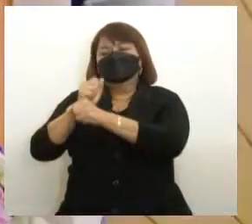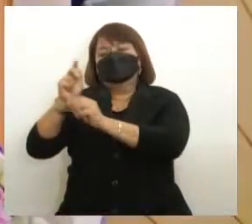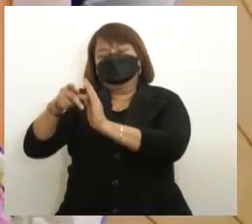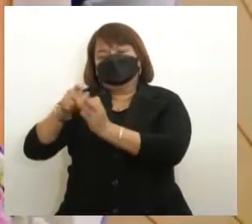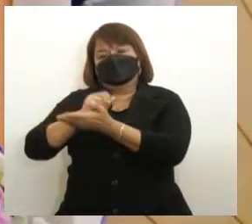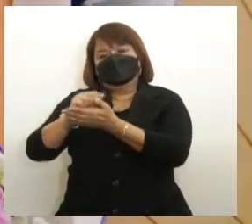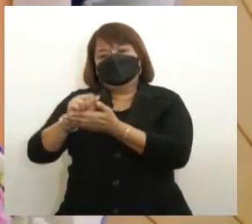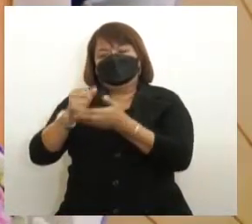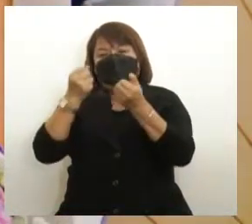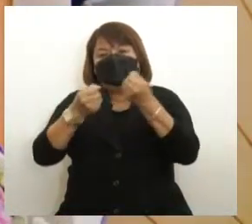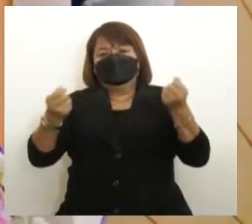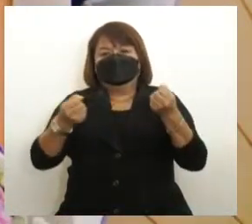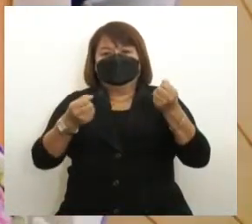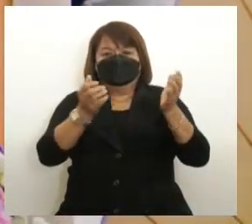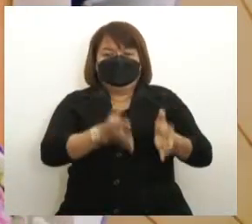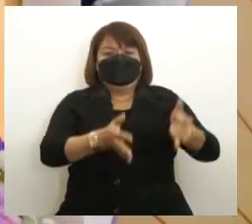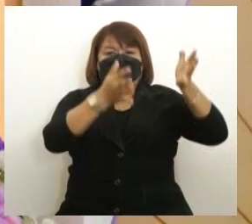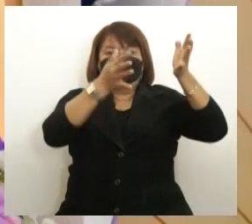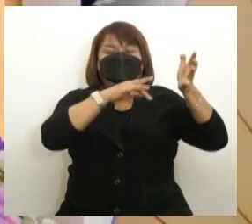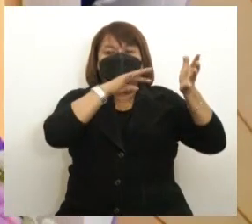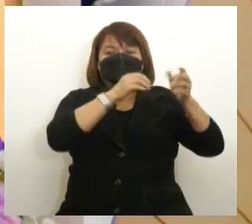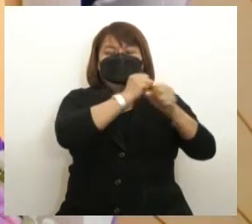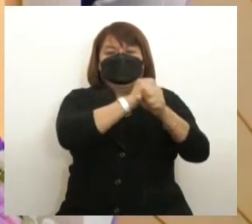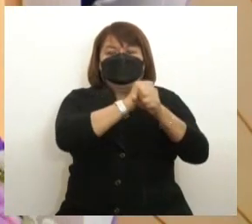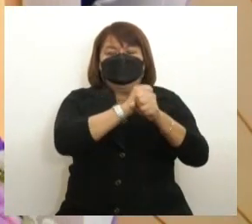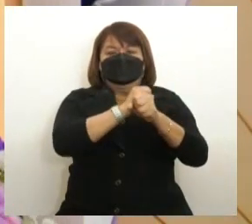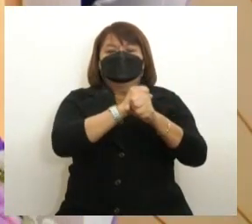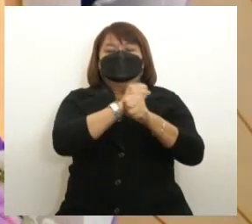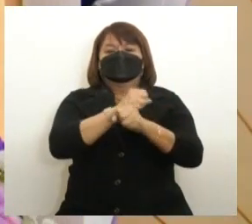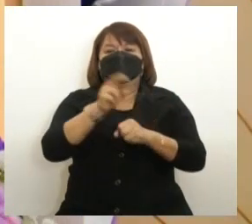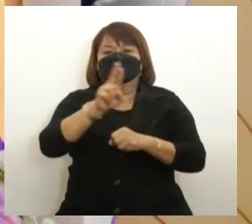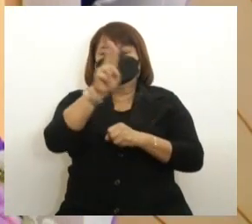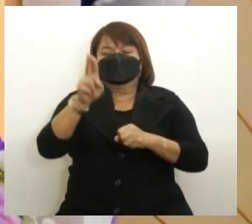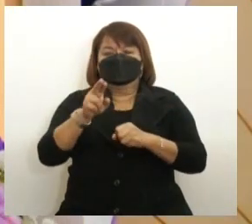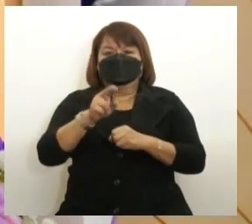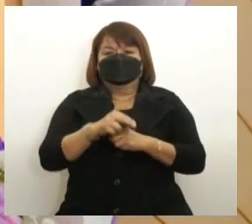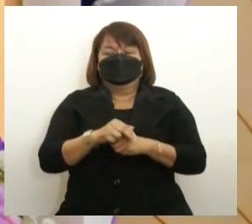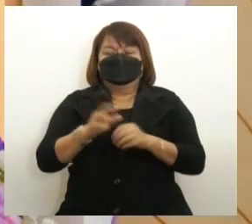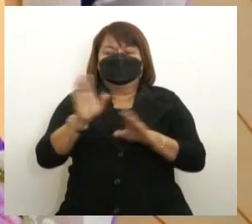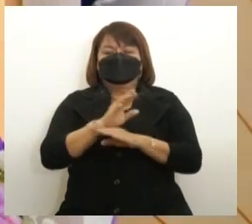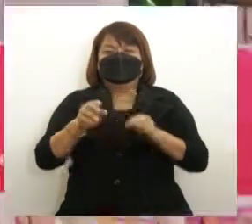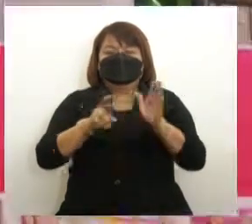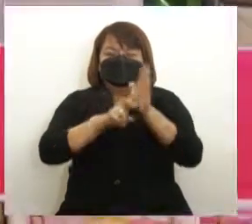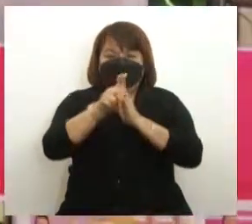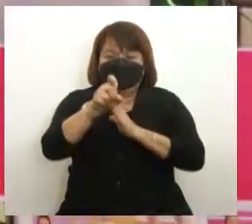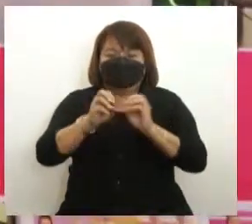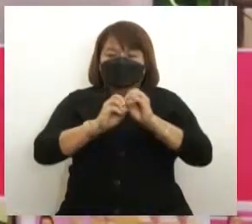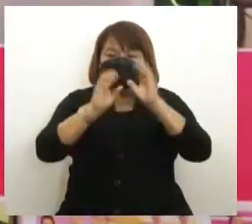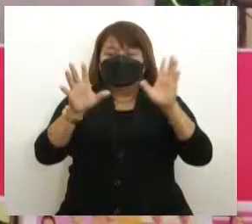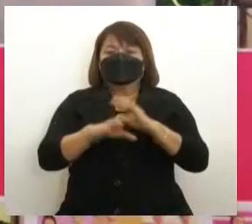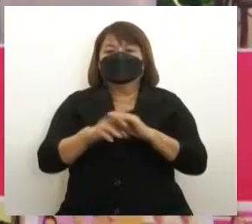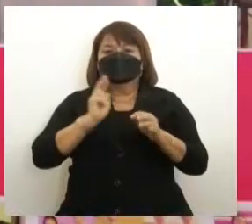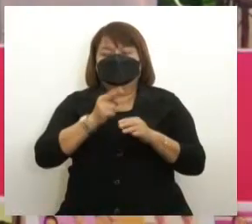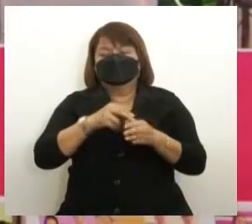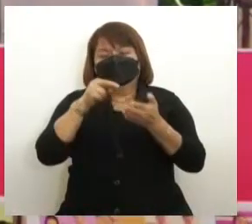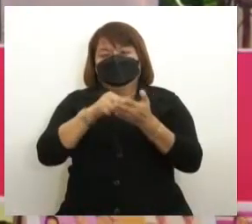ราคือถังขยะป้องกันเชื้ออัตโนมัติครับระบบแอร์ล็อกครับเข้ามาประยุกต์ใช้ในการบังไม่ให้เชื้อพุ่งกระจายแล้วก็ถิ่น นี้นะคะเราก็ม